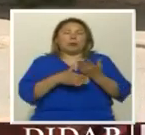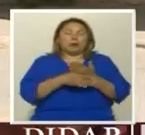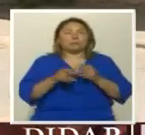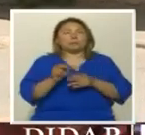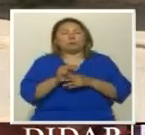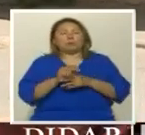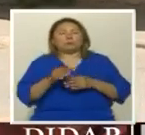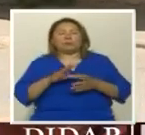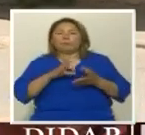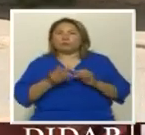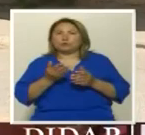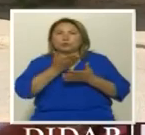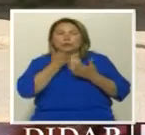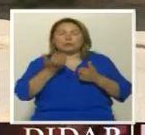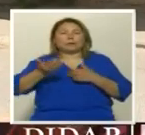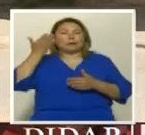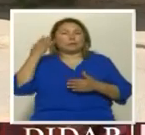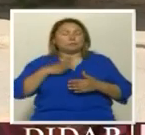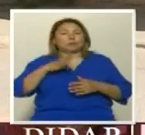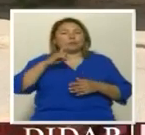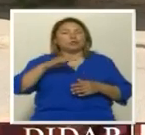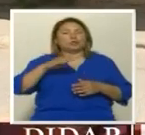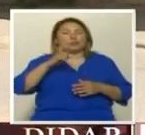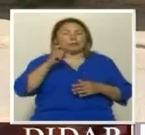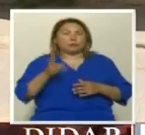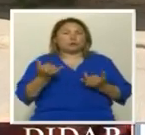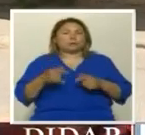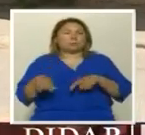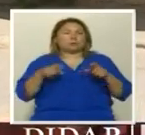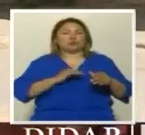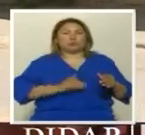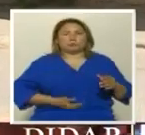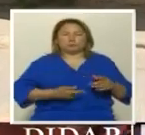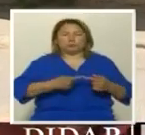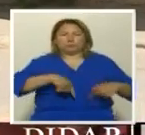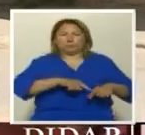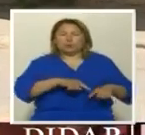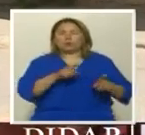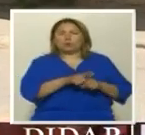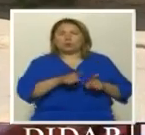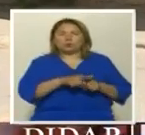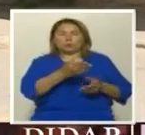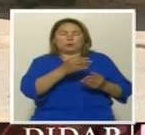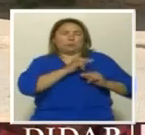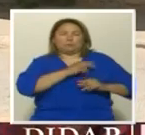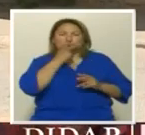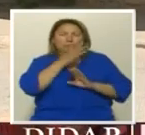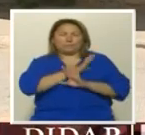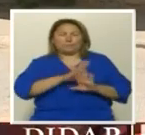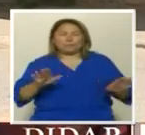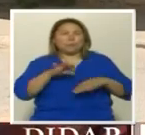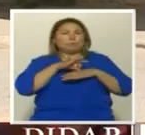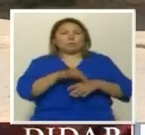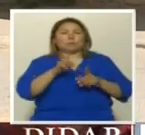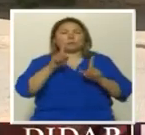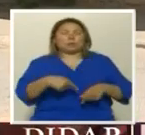или делали ремонт ранее нашим домом управлял ЖЭК сейчас же Его перевели в частную собственность но и их работу мы вообще не видим не